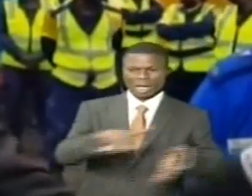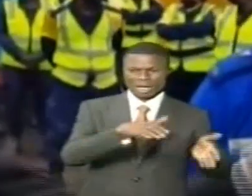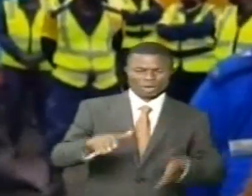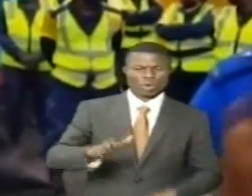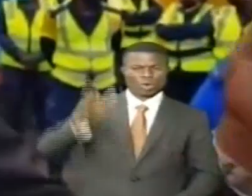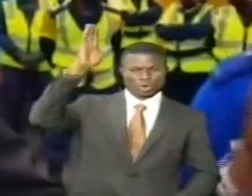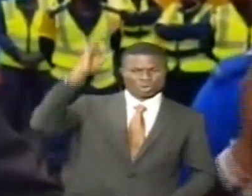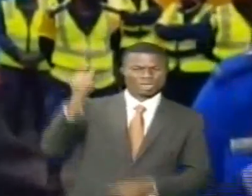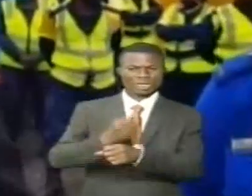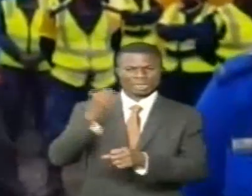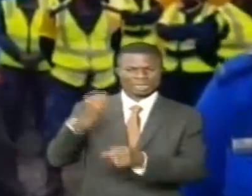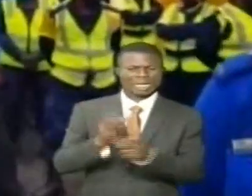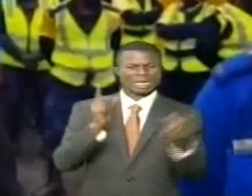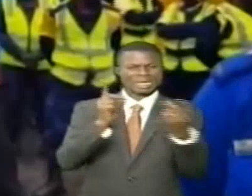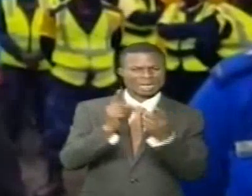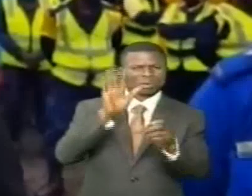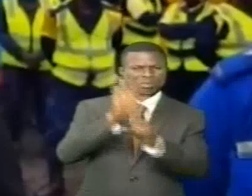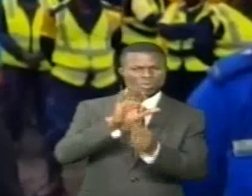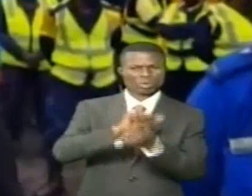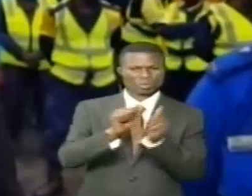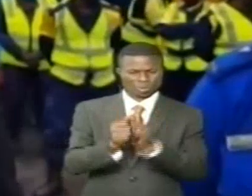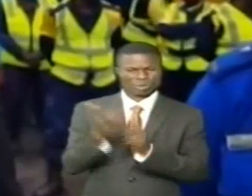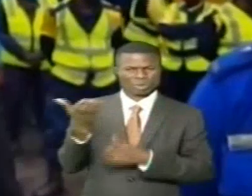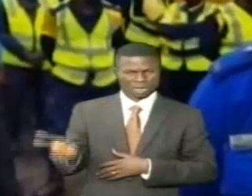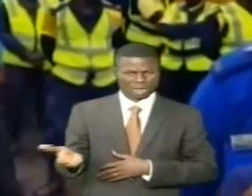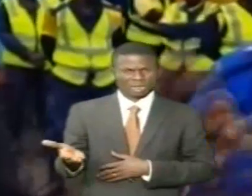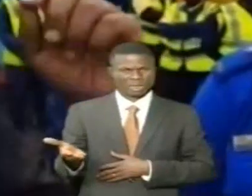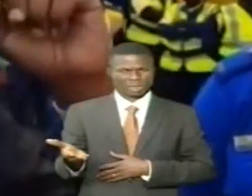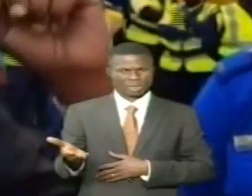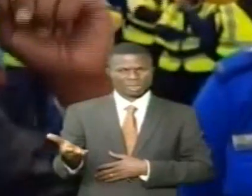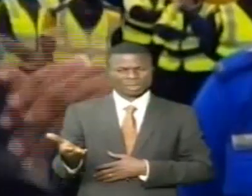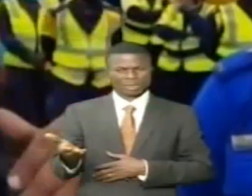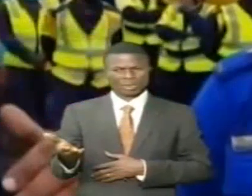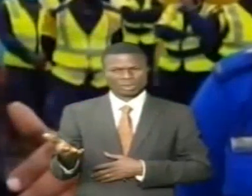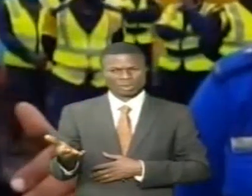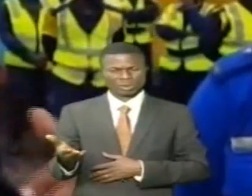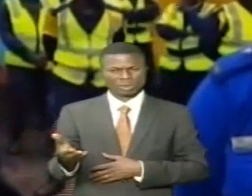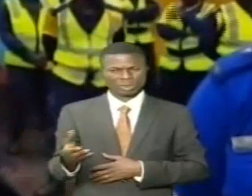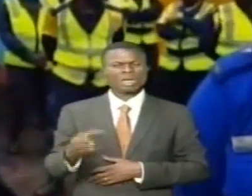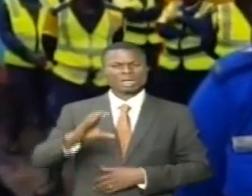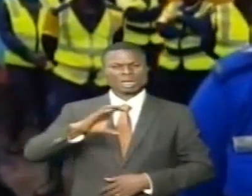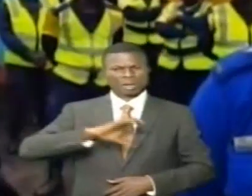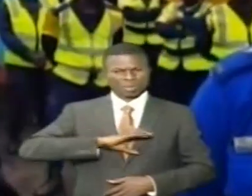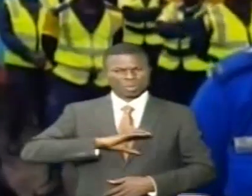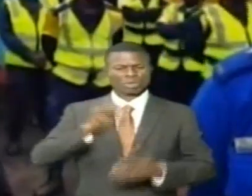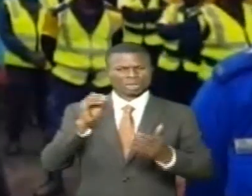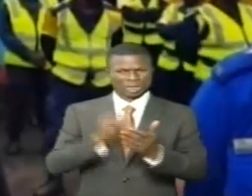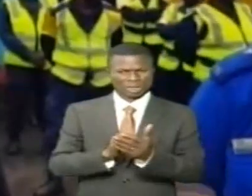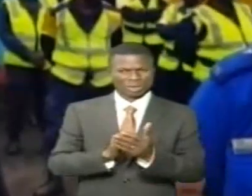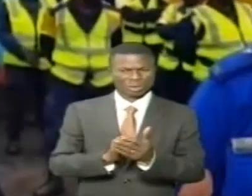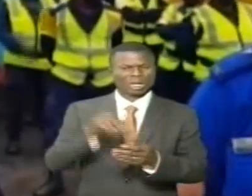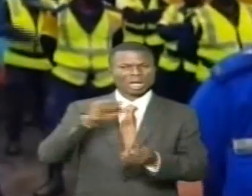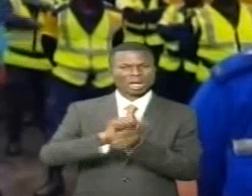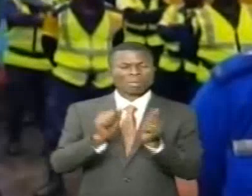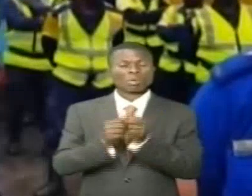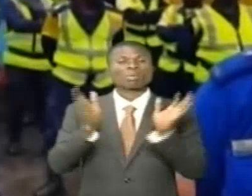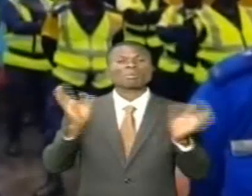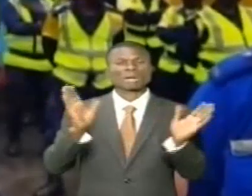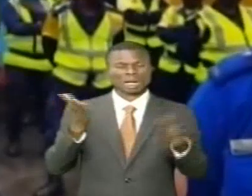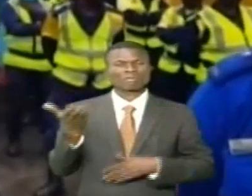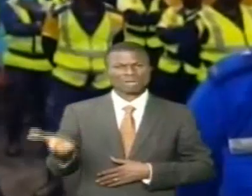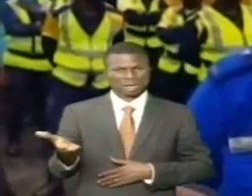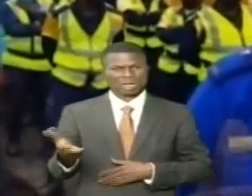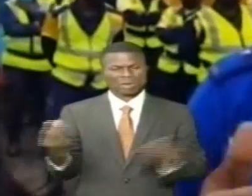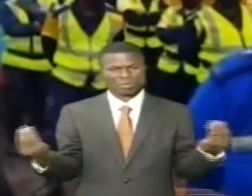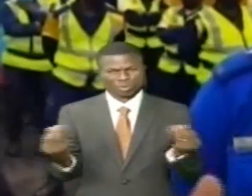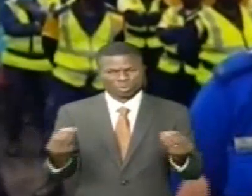ils croisent beaucoup de gens. Et ils sont aussi dans une situation de risque parce